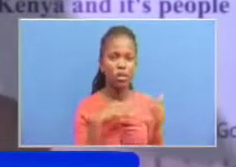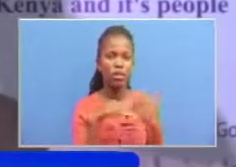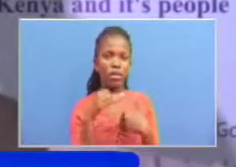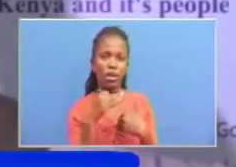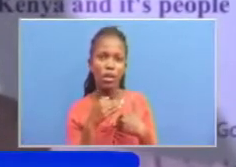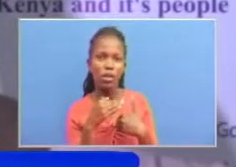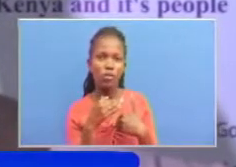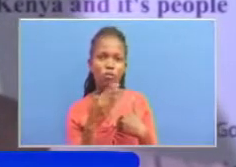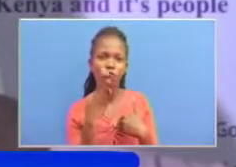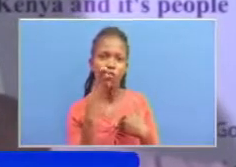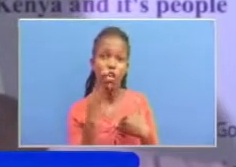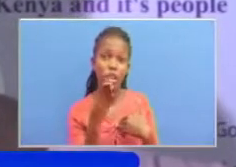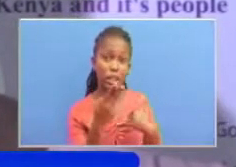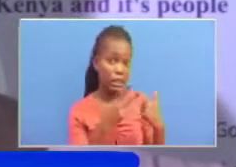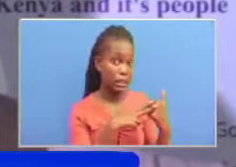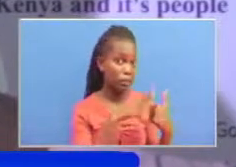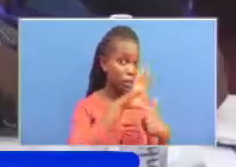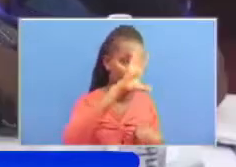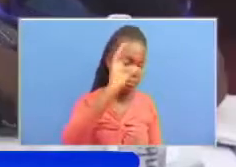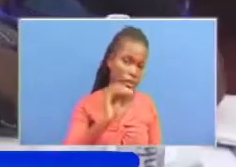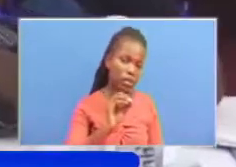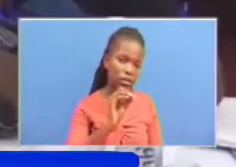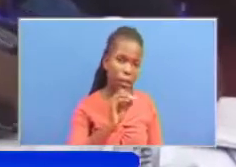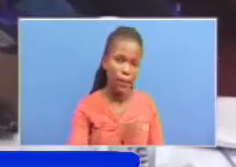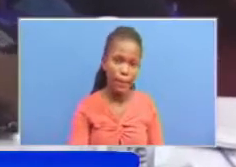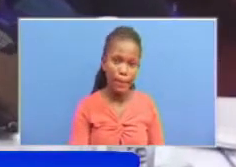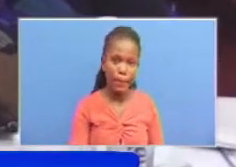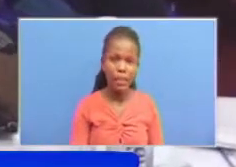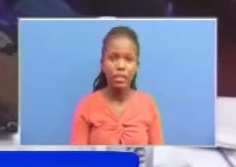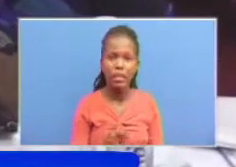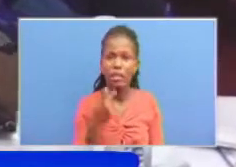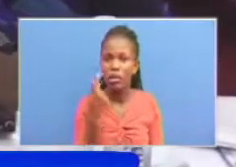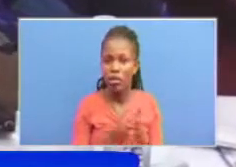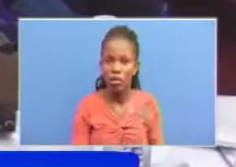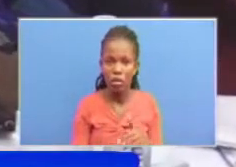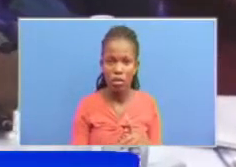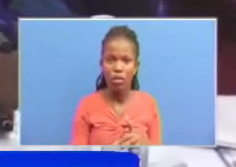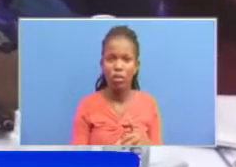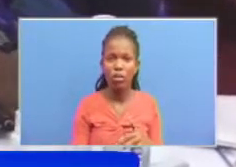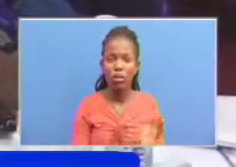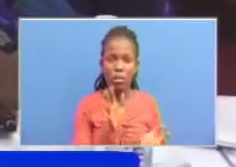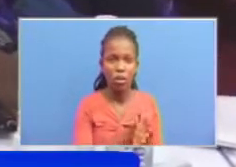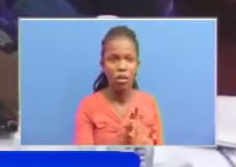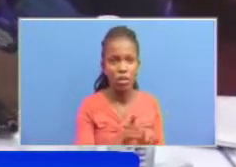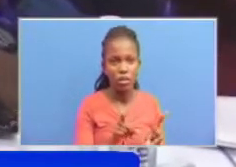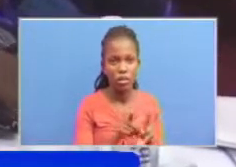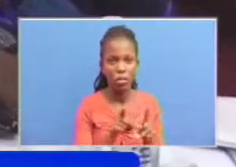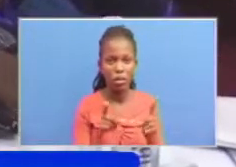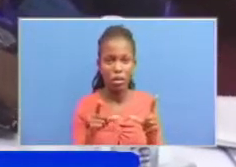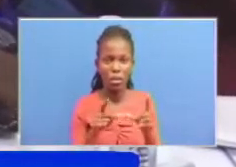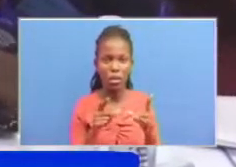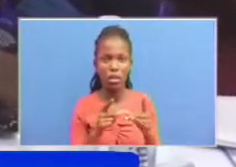karibu 47%. Ni wao watakana vengi na kampuni ya insurance ovamwe na NND alama toisi ya vya sala